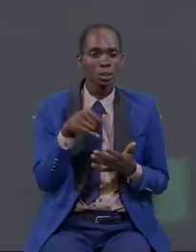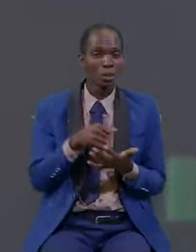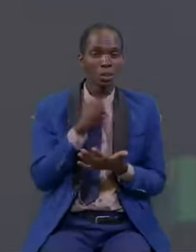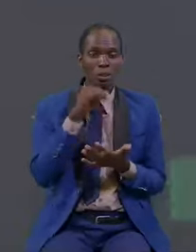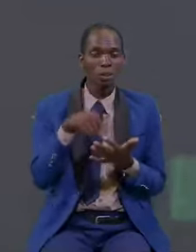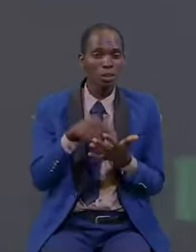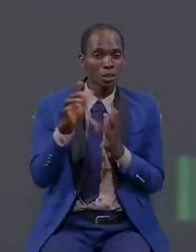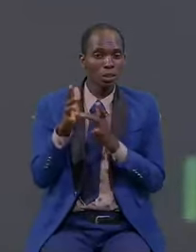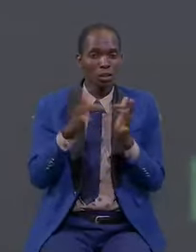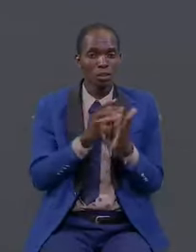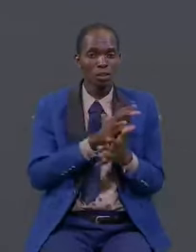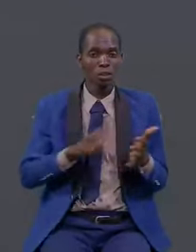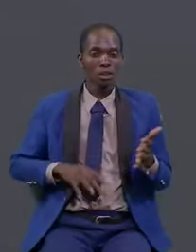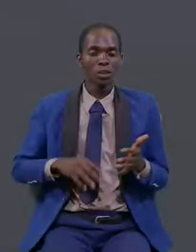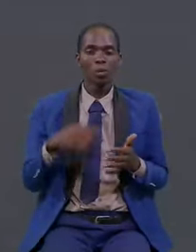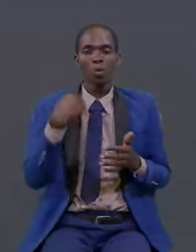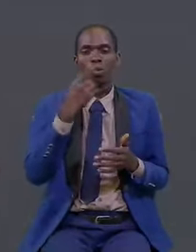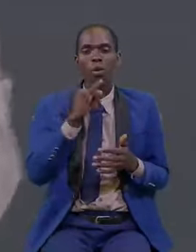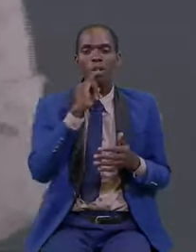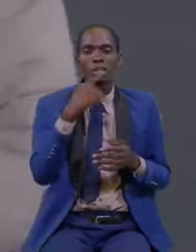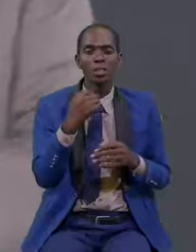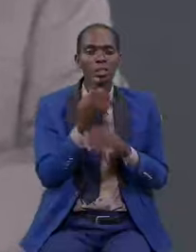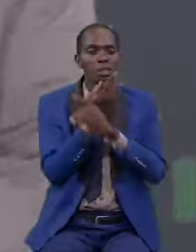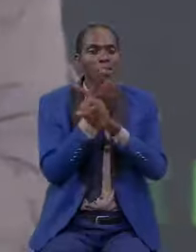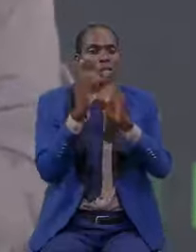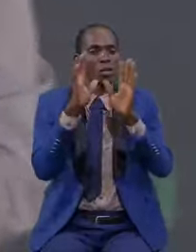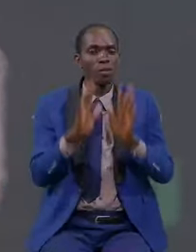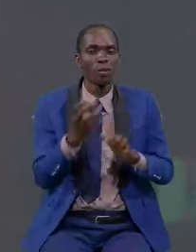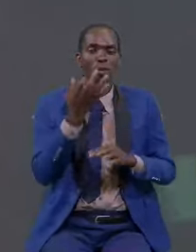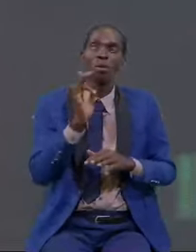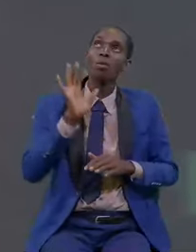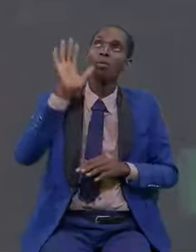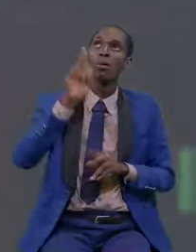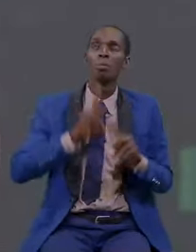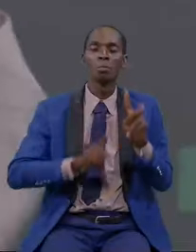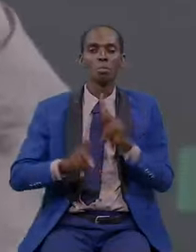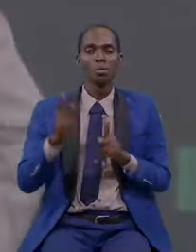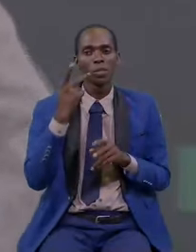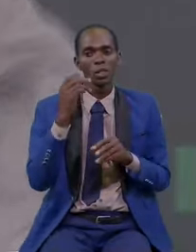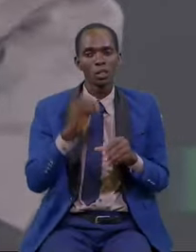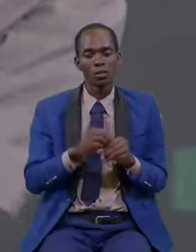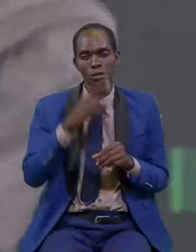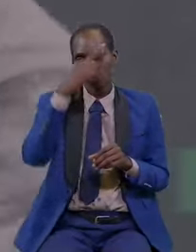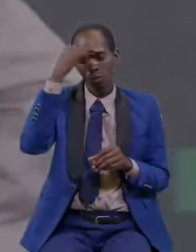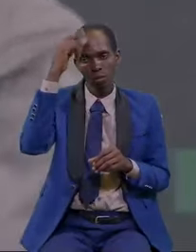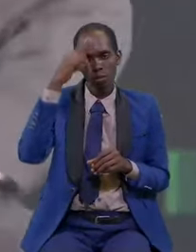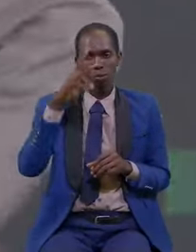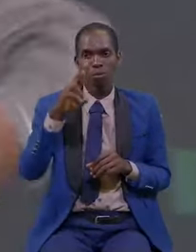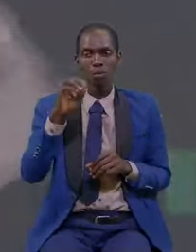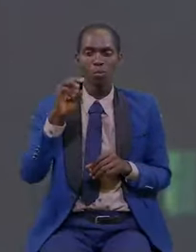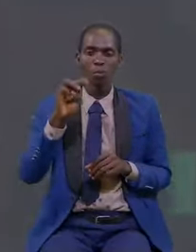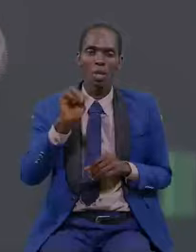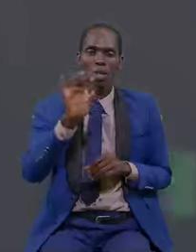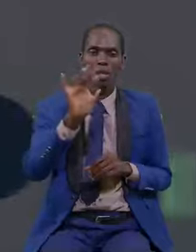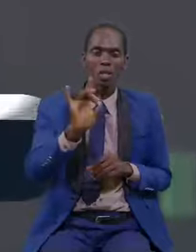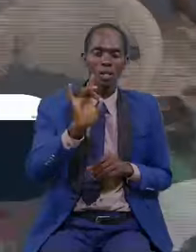le libérateur de son peuple. Voyons, Romains chapitre 11. Nous lisons le verset